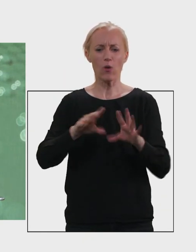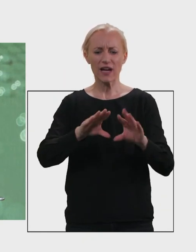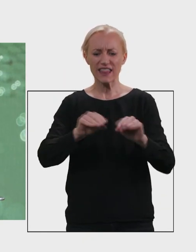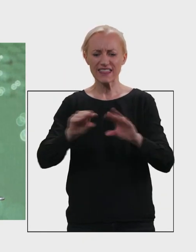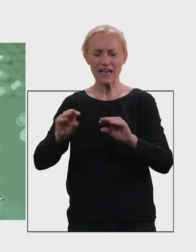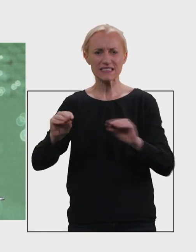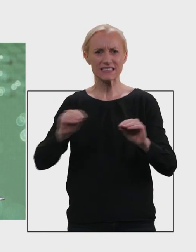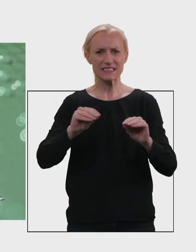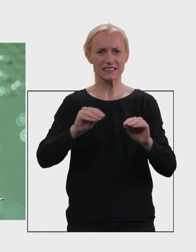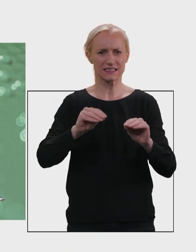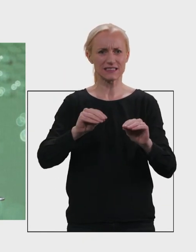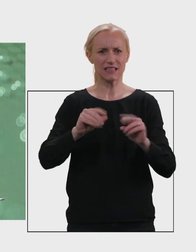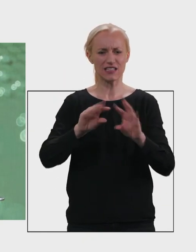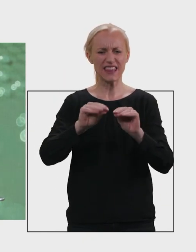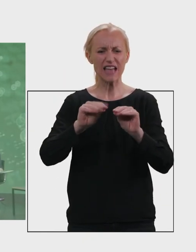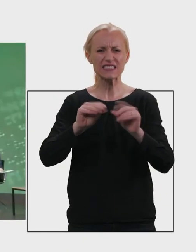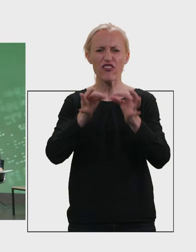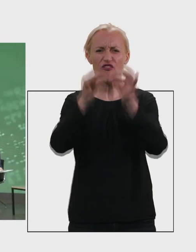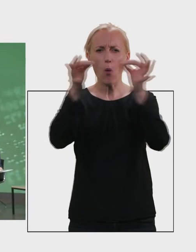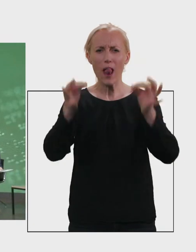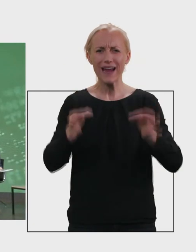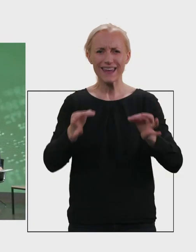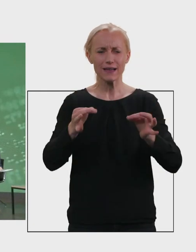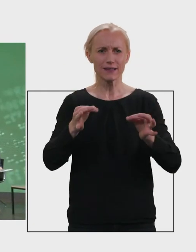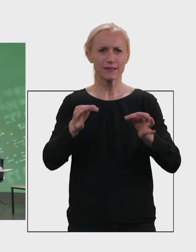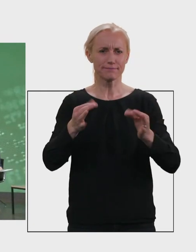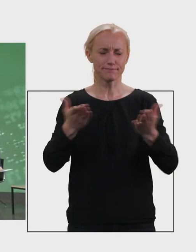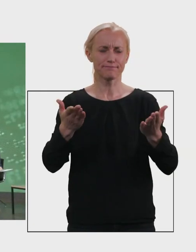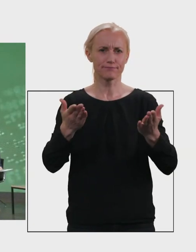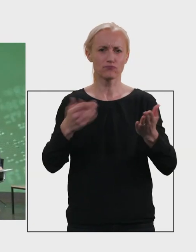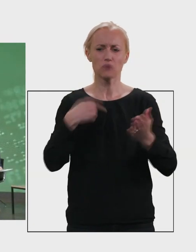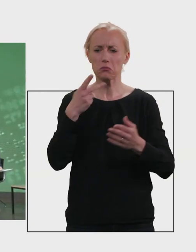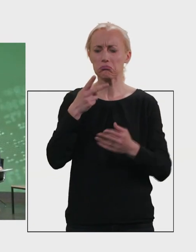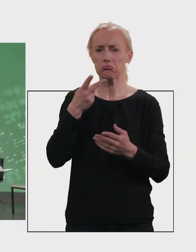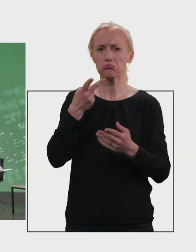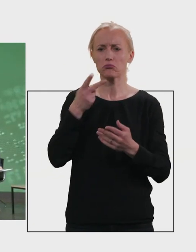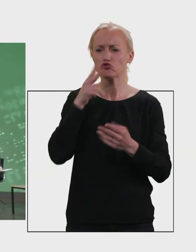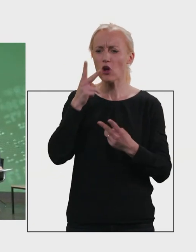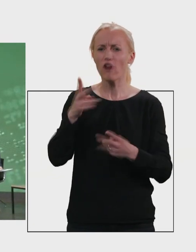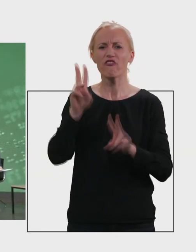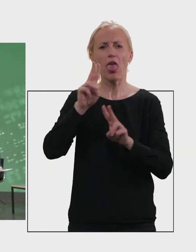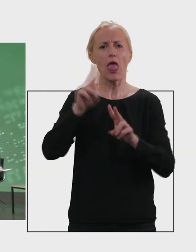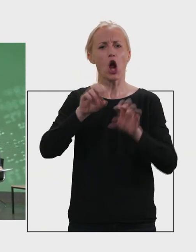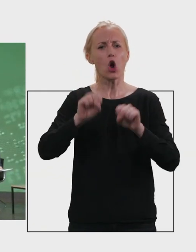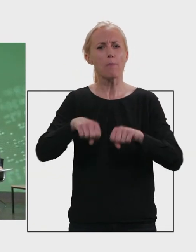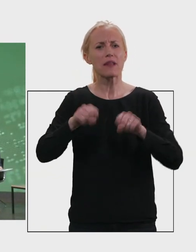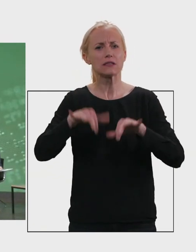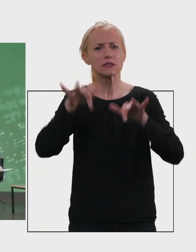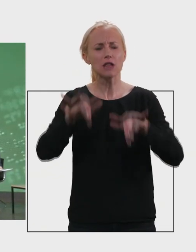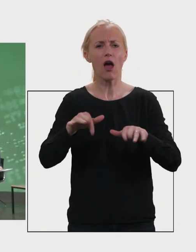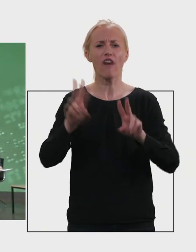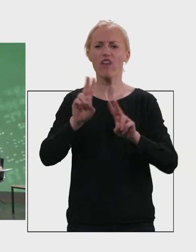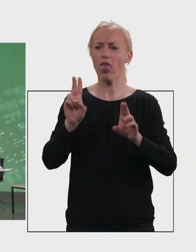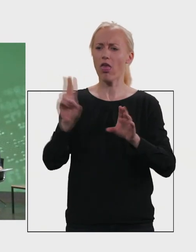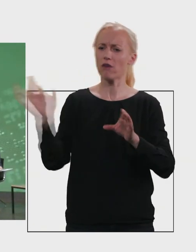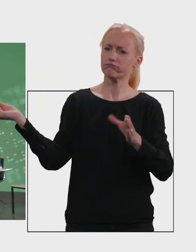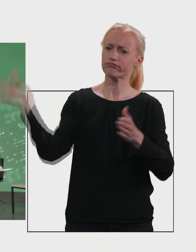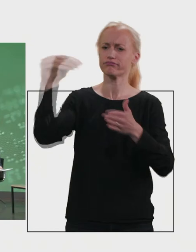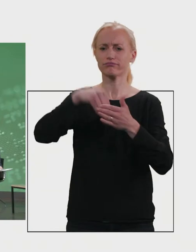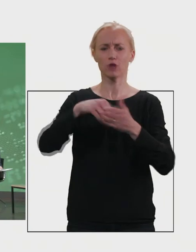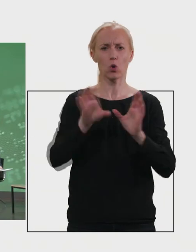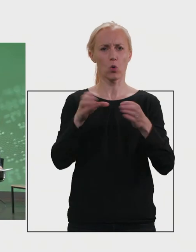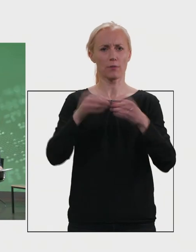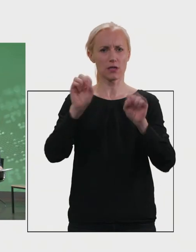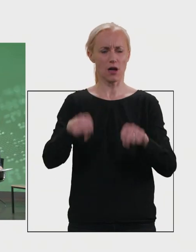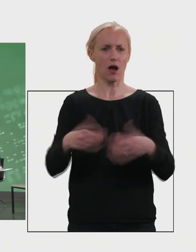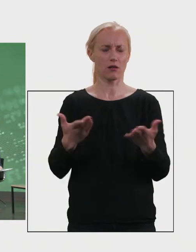also in diesem Fall hier um Tastfolien. Mhm. Und da haben wir geschaut, also wer hat die Kompetenzen, wer kann mit in diese Fokusgruppe kommen. Und